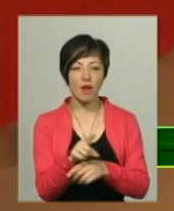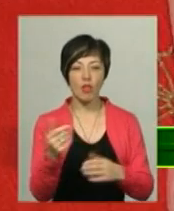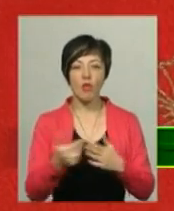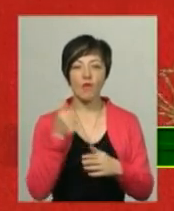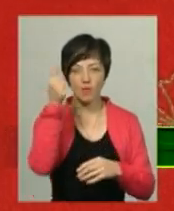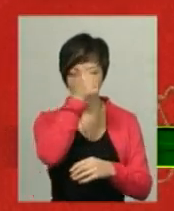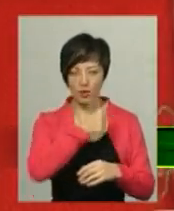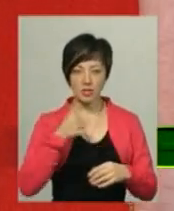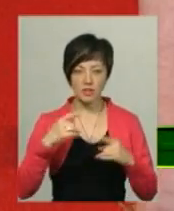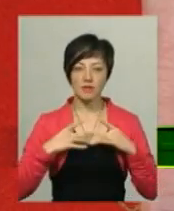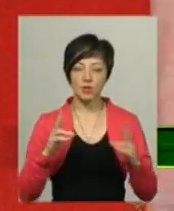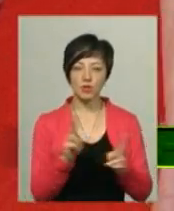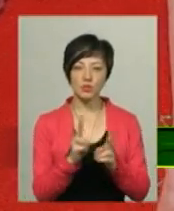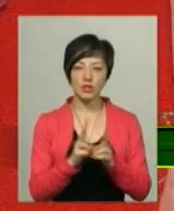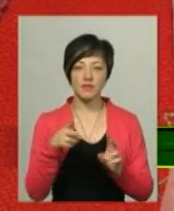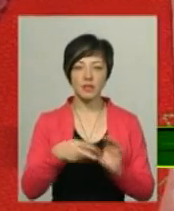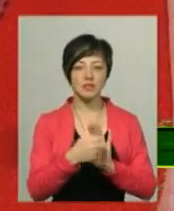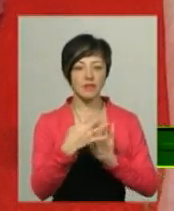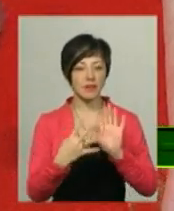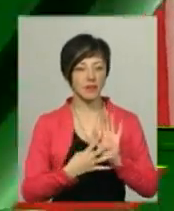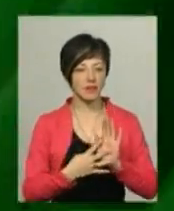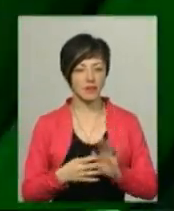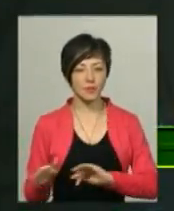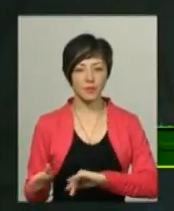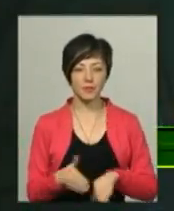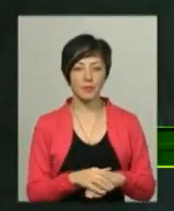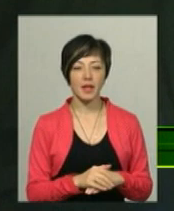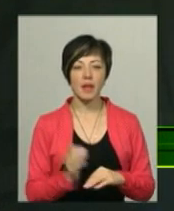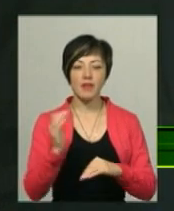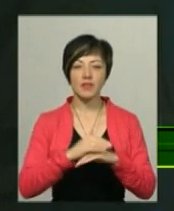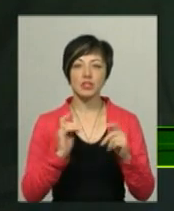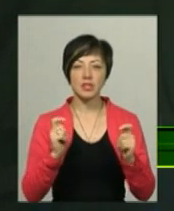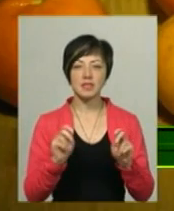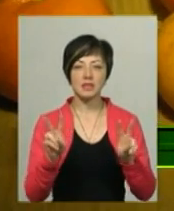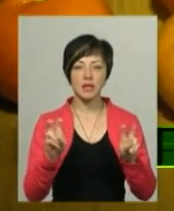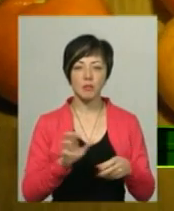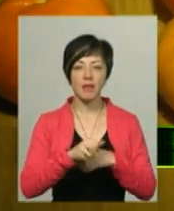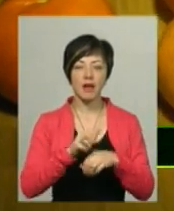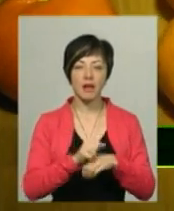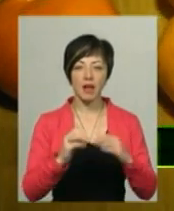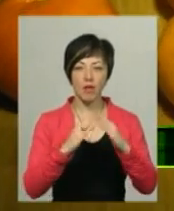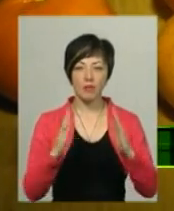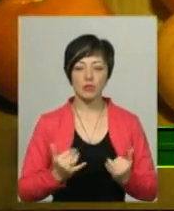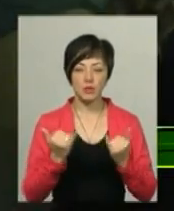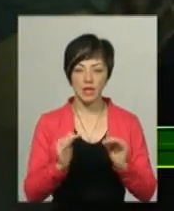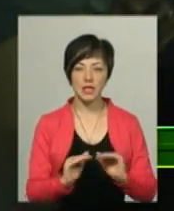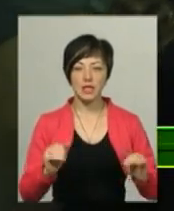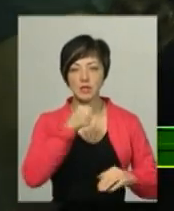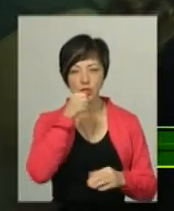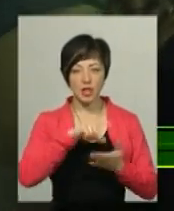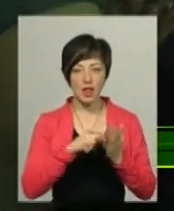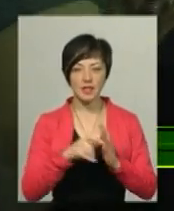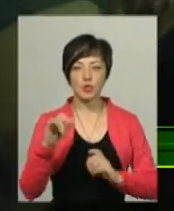на новорічні корпоративи зустрічі 2019-го? Вечірка із назвою «Мандаринова халабуда», орієнтована на учнів старших класів